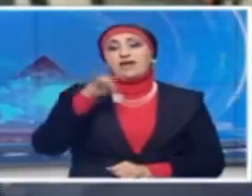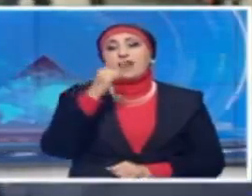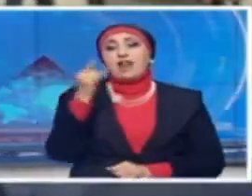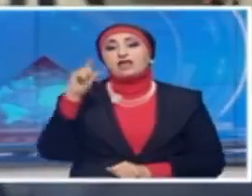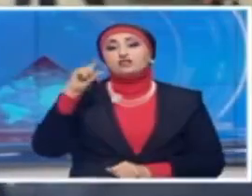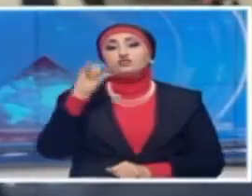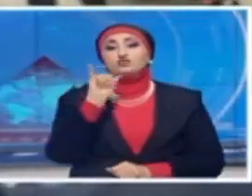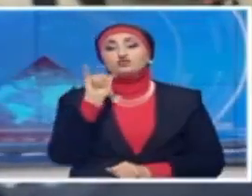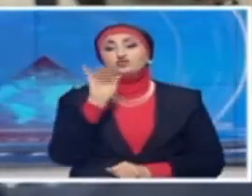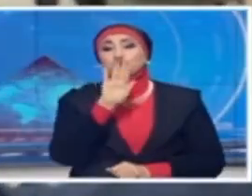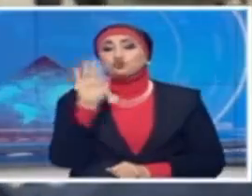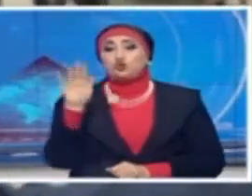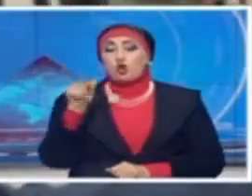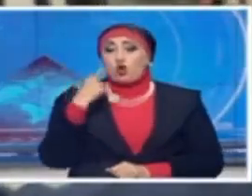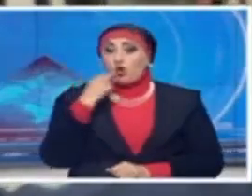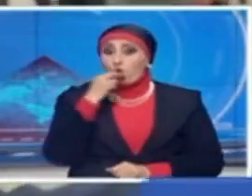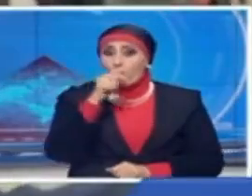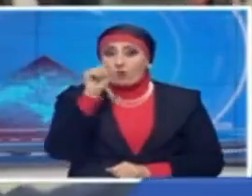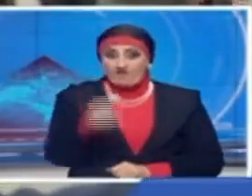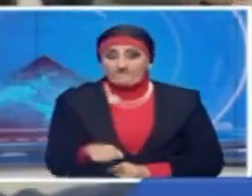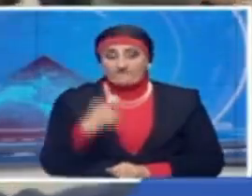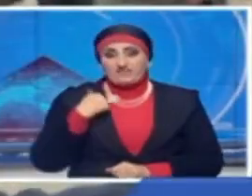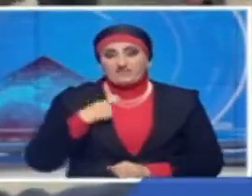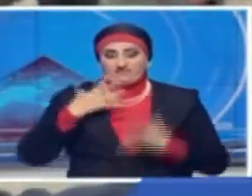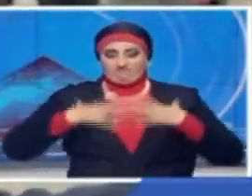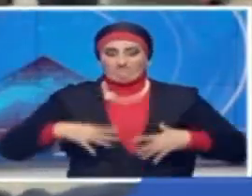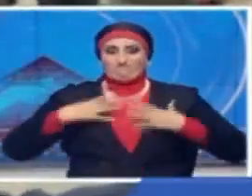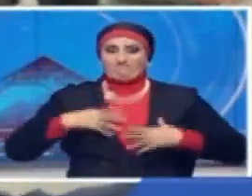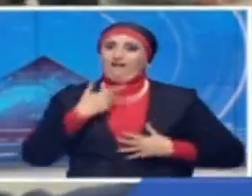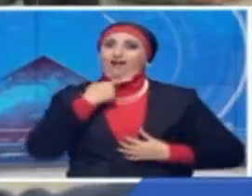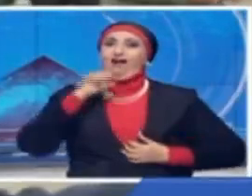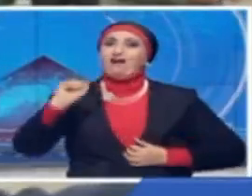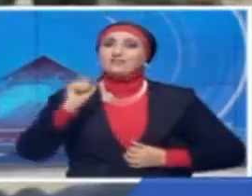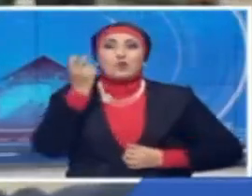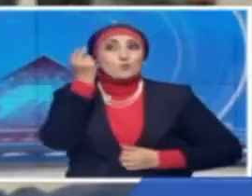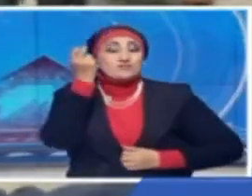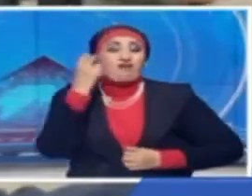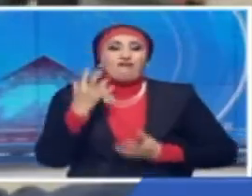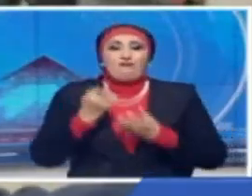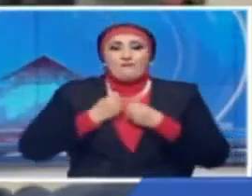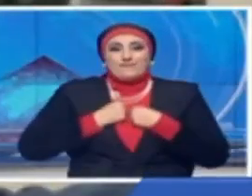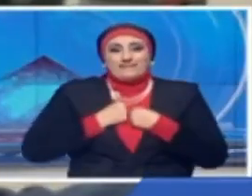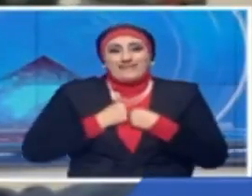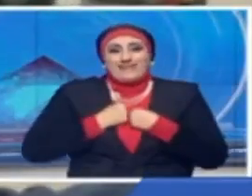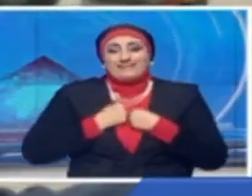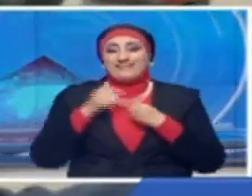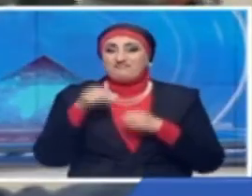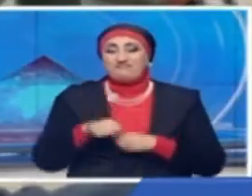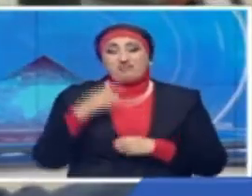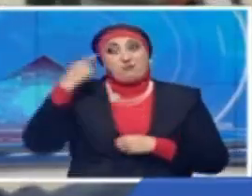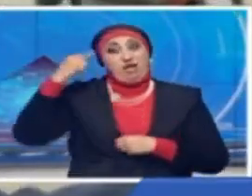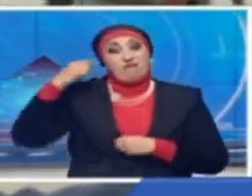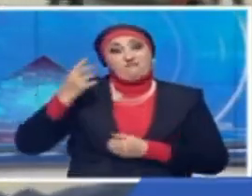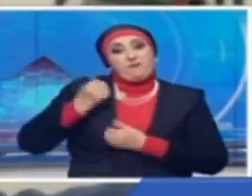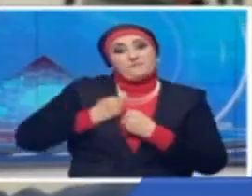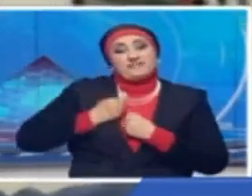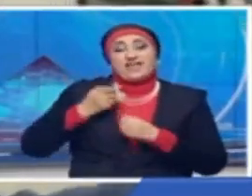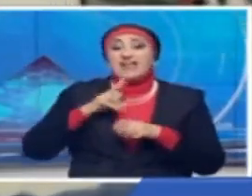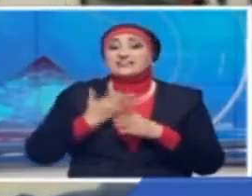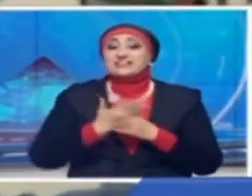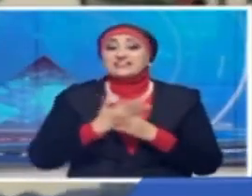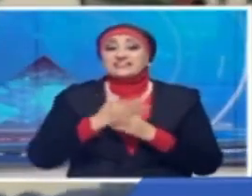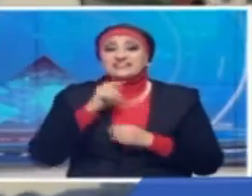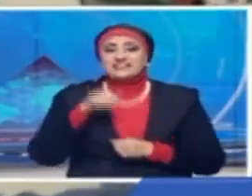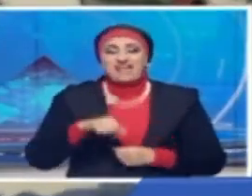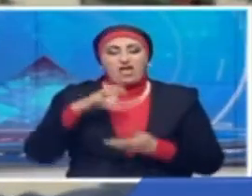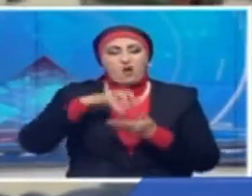الاستقلال أعطى لنا الحق في أن يصبح لنا ملابسنا الخاصة وثقافتنا وعاداتنا ومعتقداتنا، مما دعم